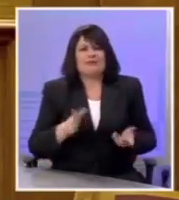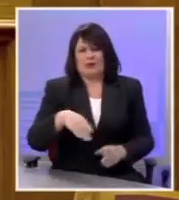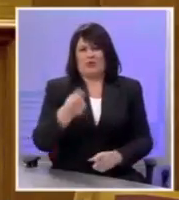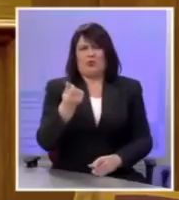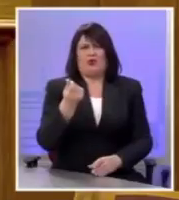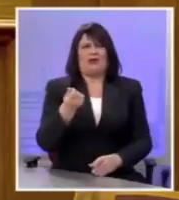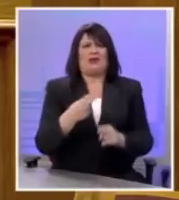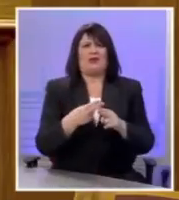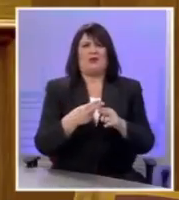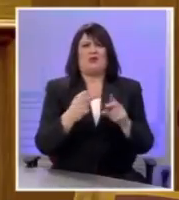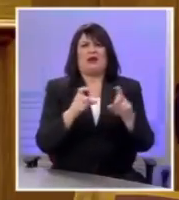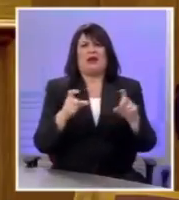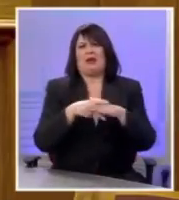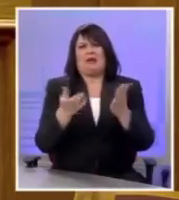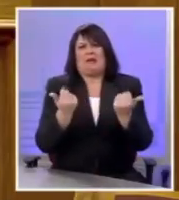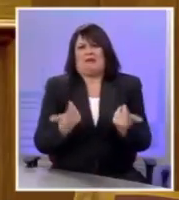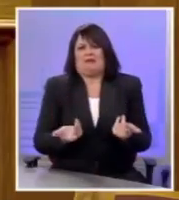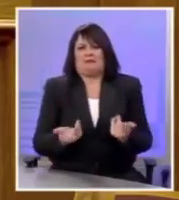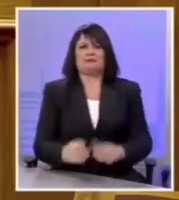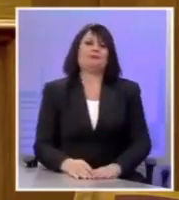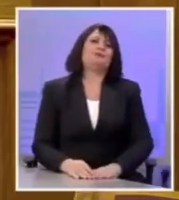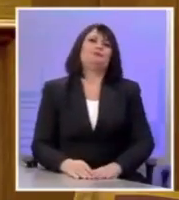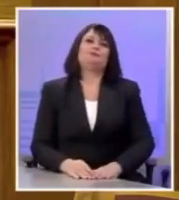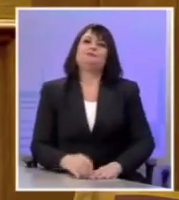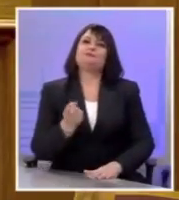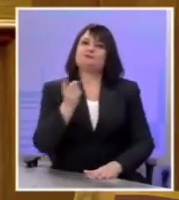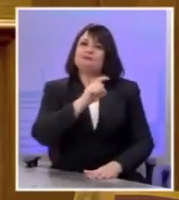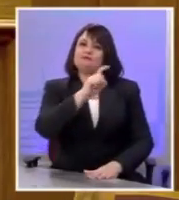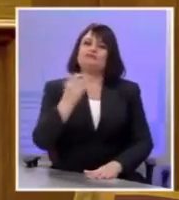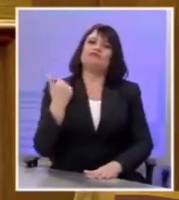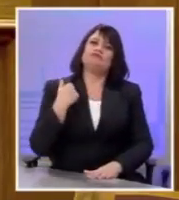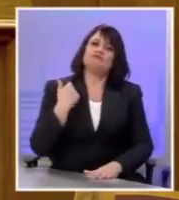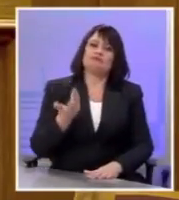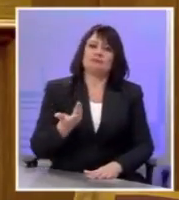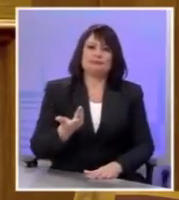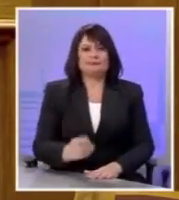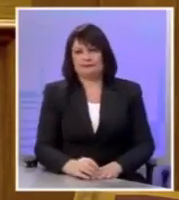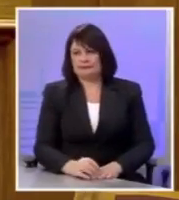αξία οι τράπεζες. Πάμε τώρα στο άλλο ερώτημα.